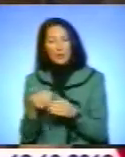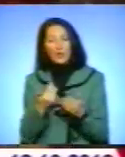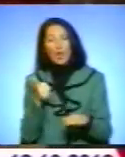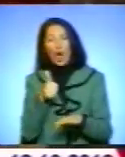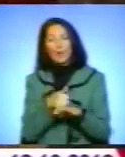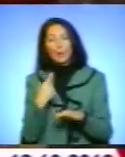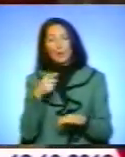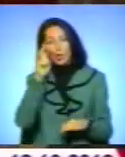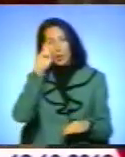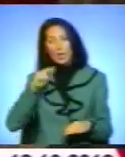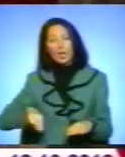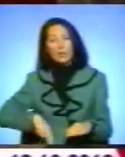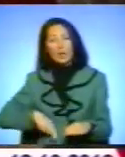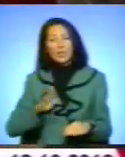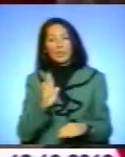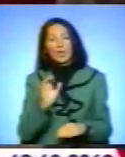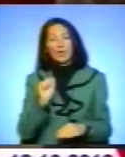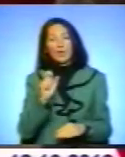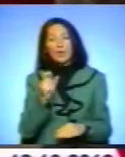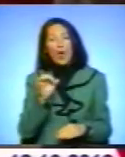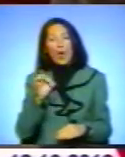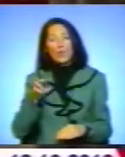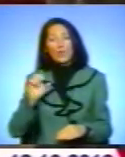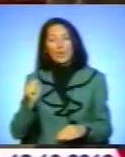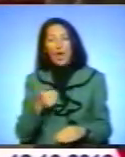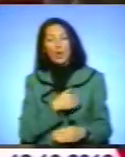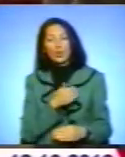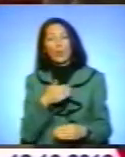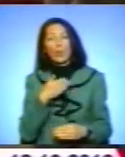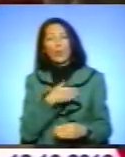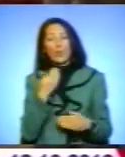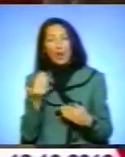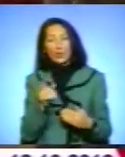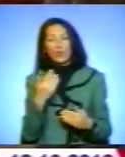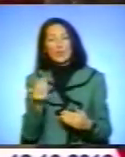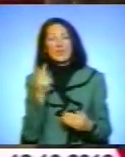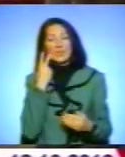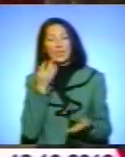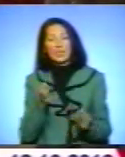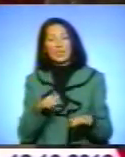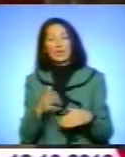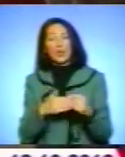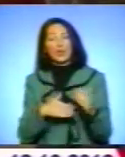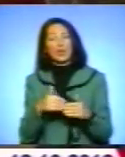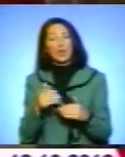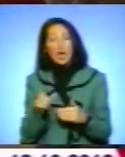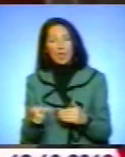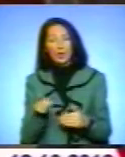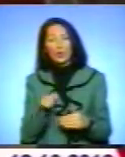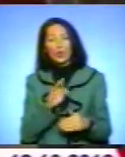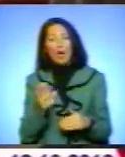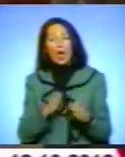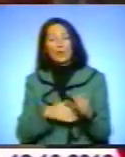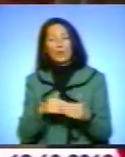адміністрації Валентина Антоновича Коптяна побажати вам, щоб ви завжди залишалися професіоналами, тому що